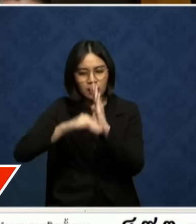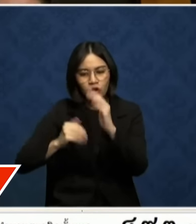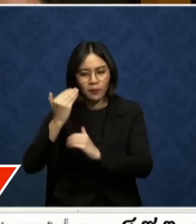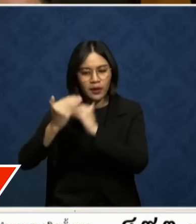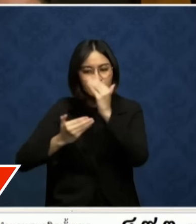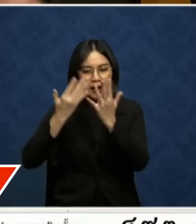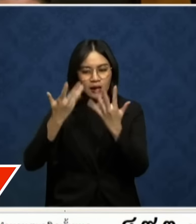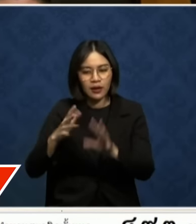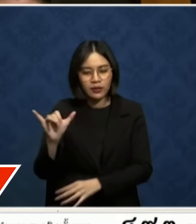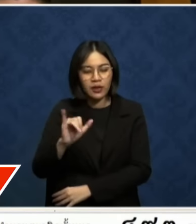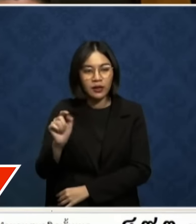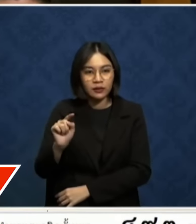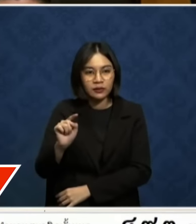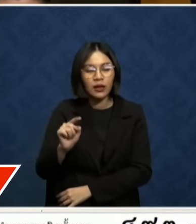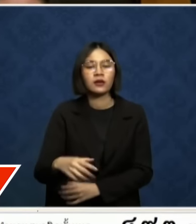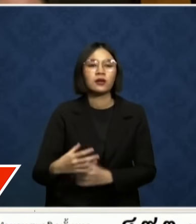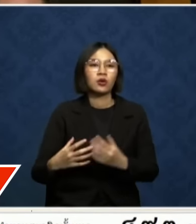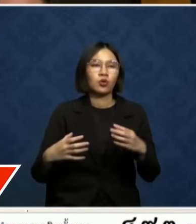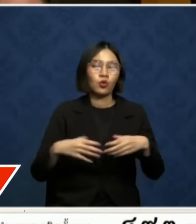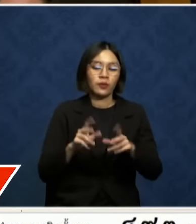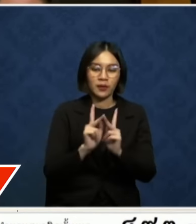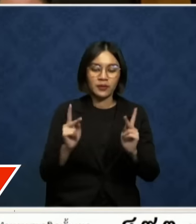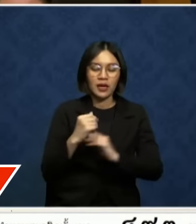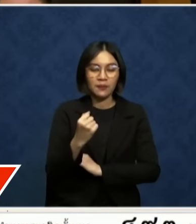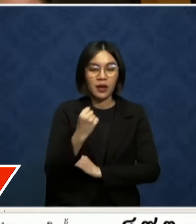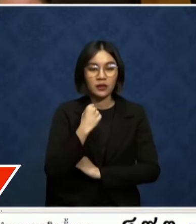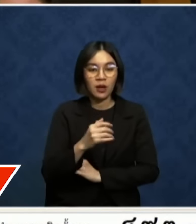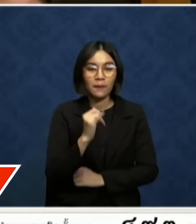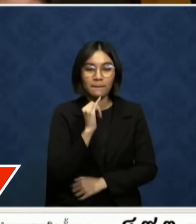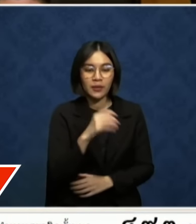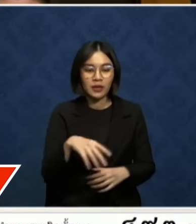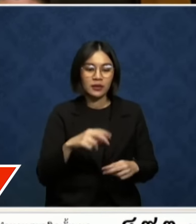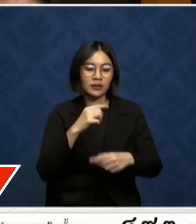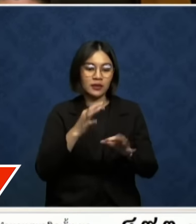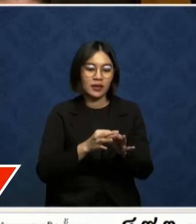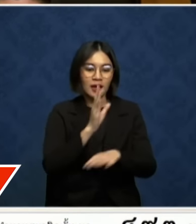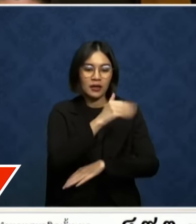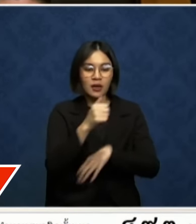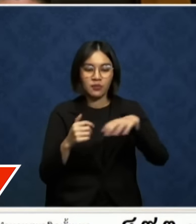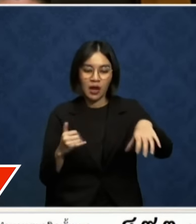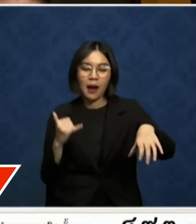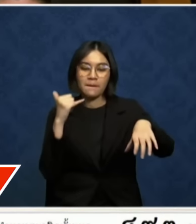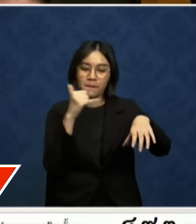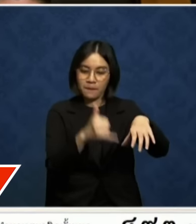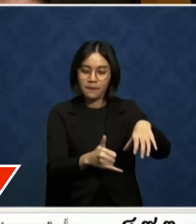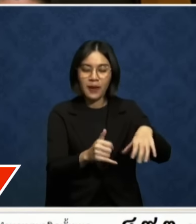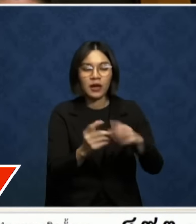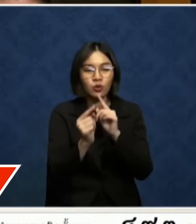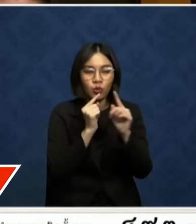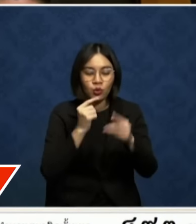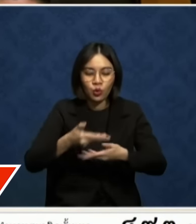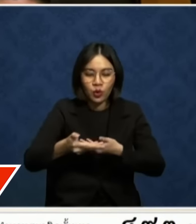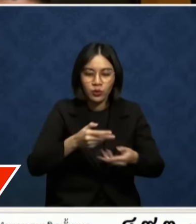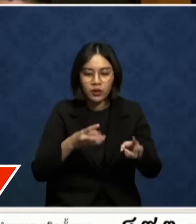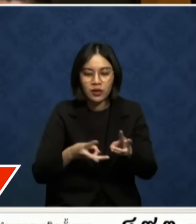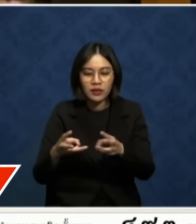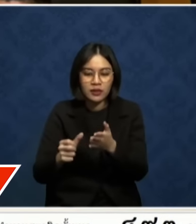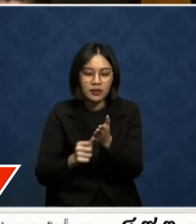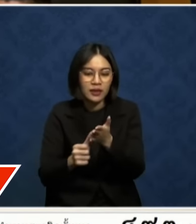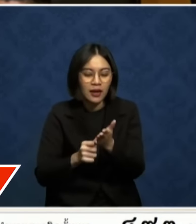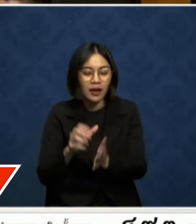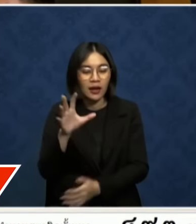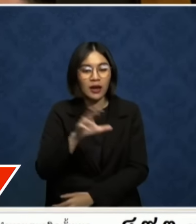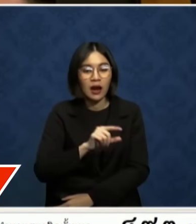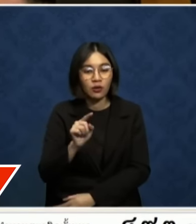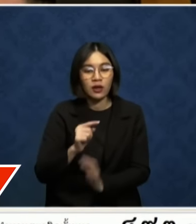ไรซึ่งคณะกรรมการความมั่นคงนะครับเราเองก็ได้มีการเดินทางไปที่ธนาคารแห่งประเทศไทยเพื่อพูดคุยเรื่องนี้ในการที่จะหาทางออกโดยได้หยิบยก